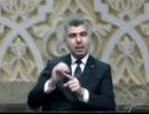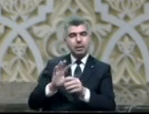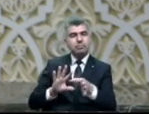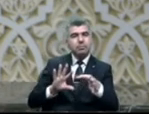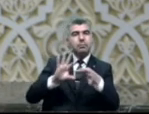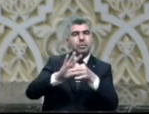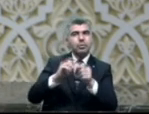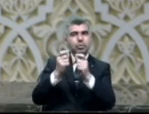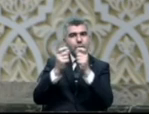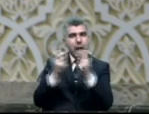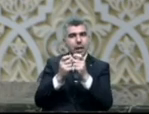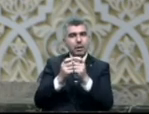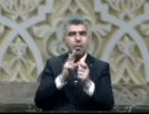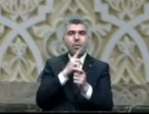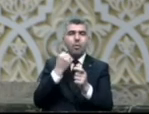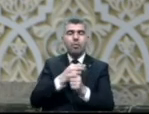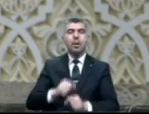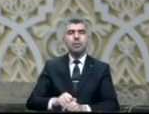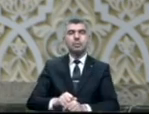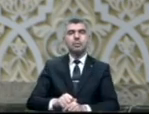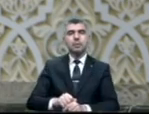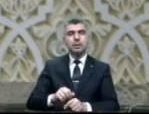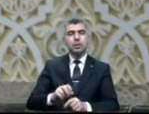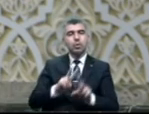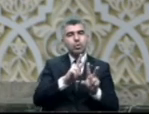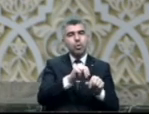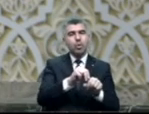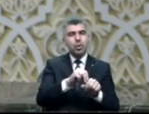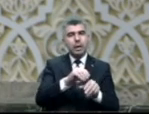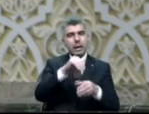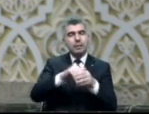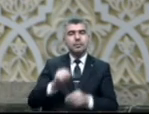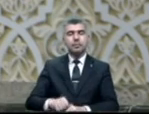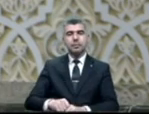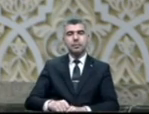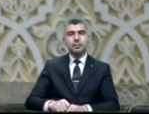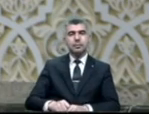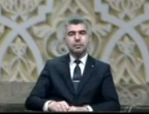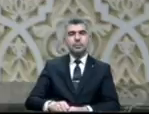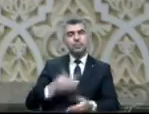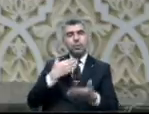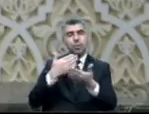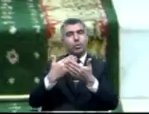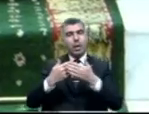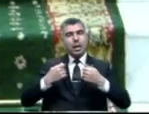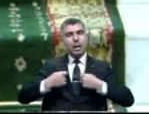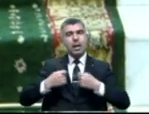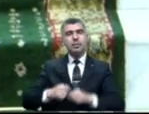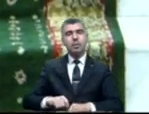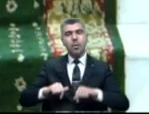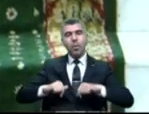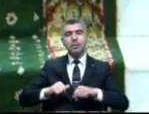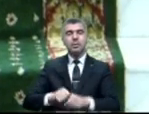الخاص. الكلمه لحد السيد المستشار مجموعه الدستور الديمقراطي الاجتماعي لتقديم السؤال. السي عبد الكريم تفضل. شكرا السيد الرئيس.